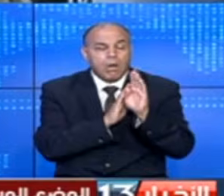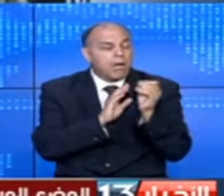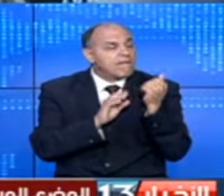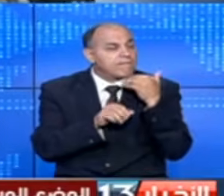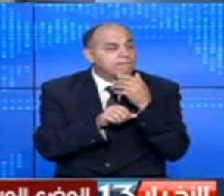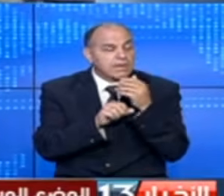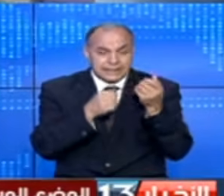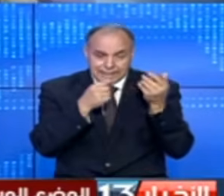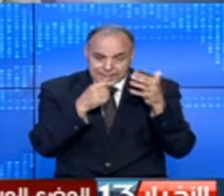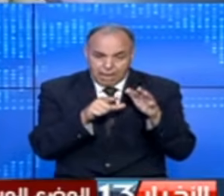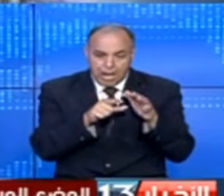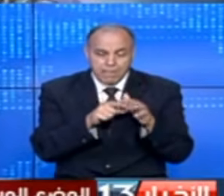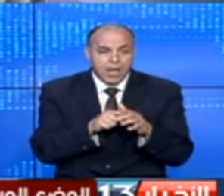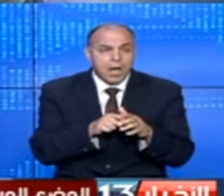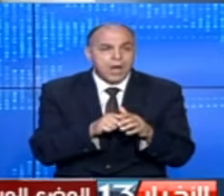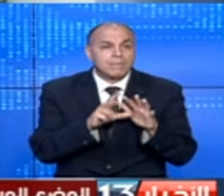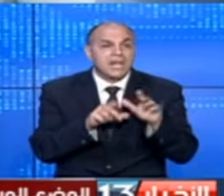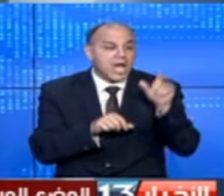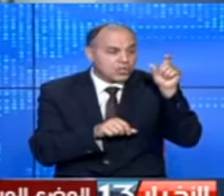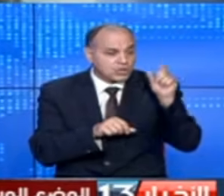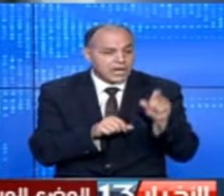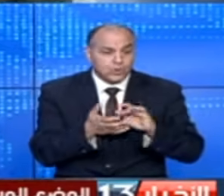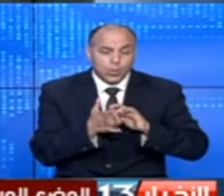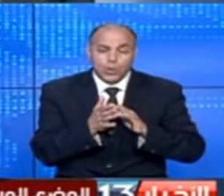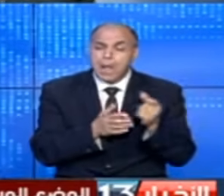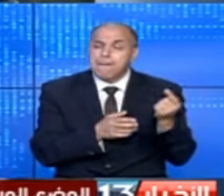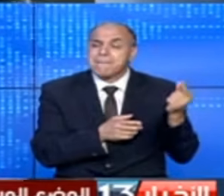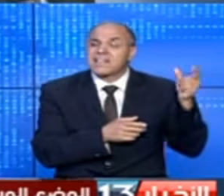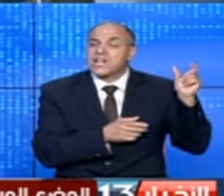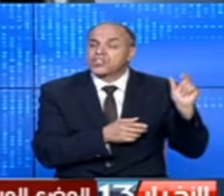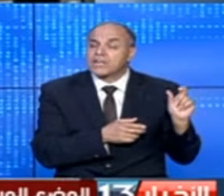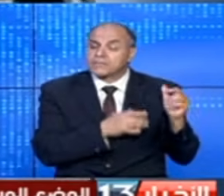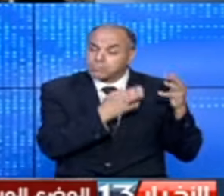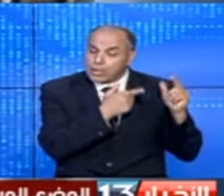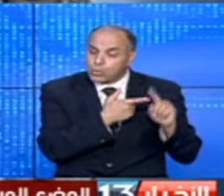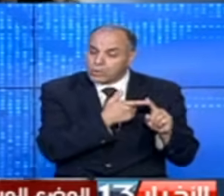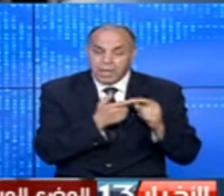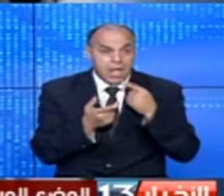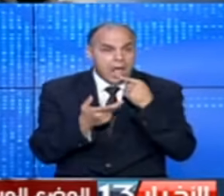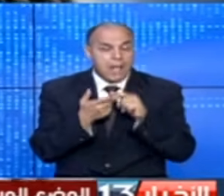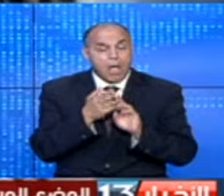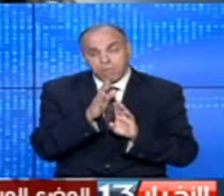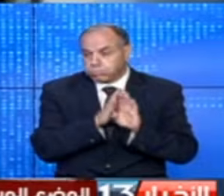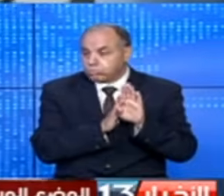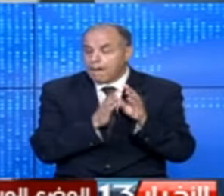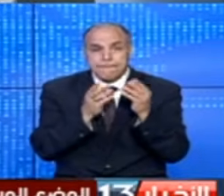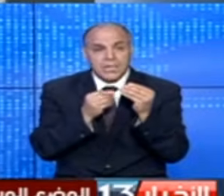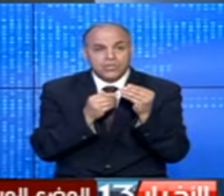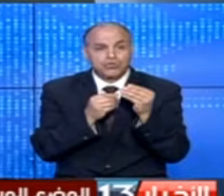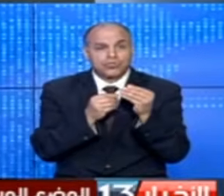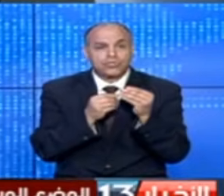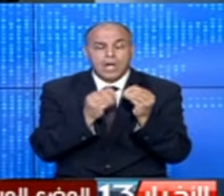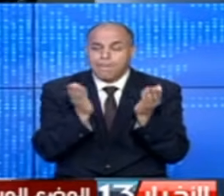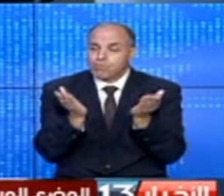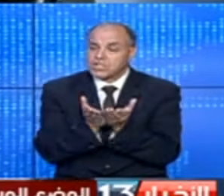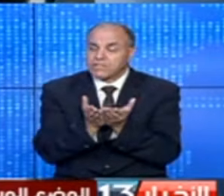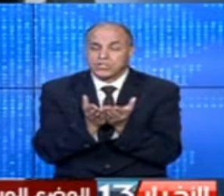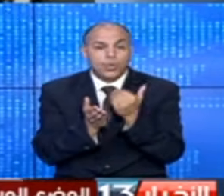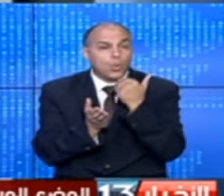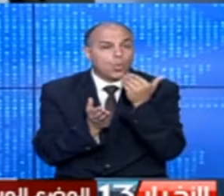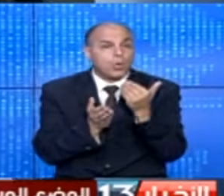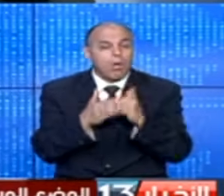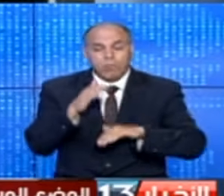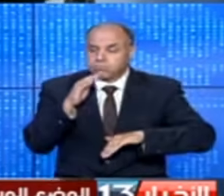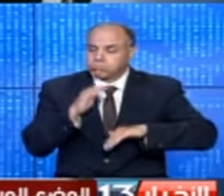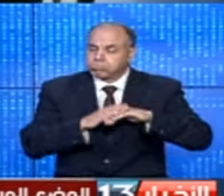إلى 708 حالات لكل 100,000 ساكن، فضلا عن تجاوز عدد من المستشفيات